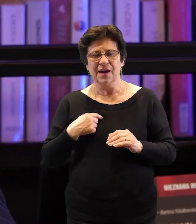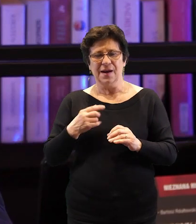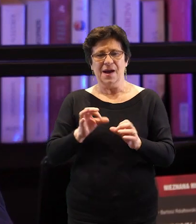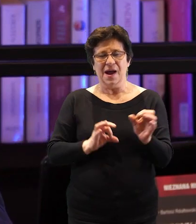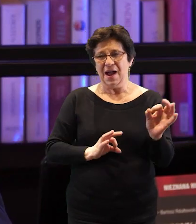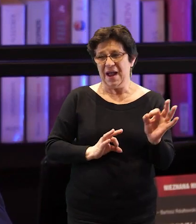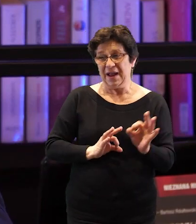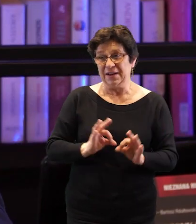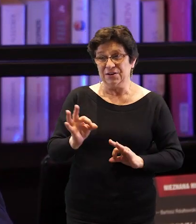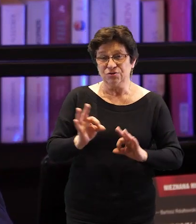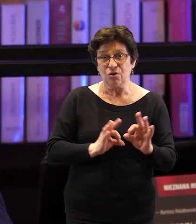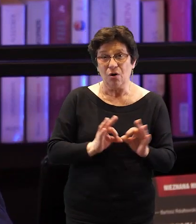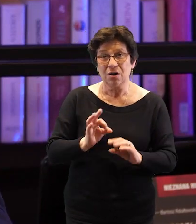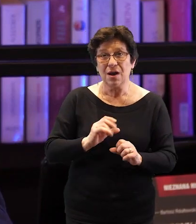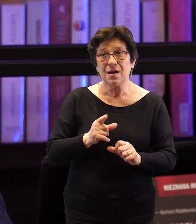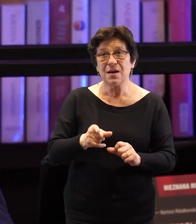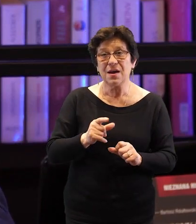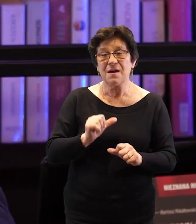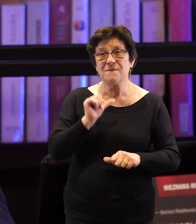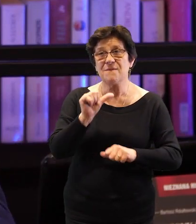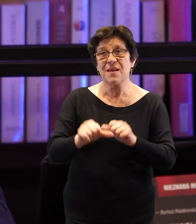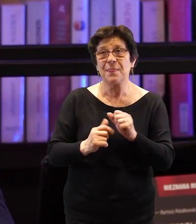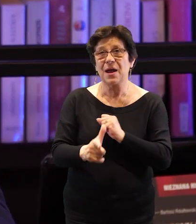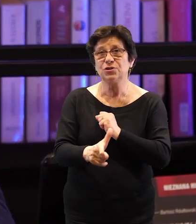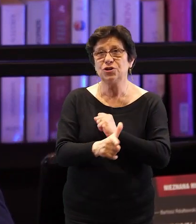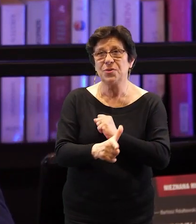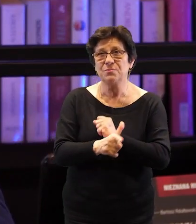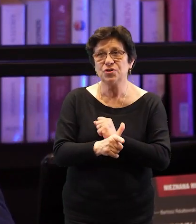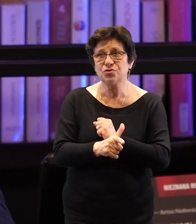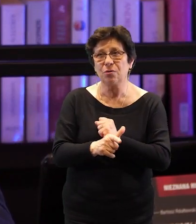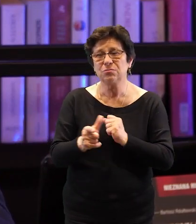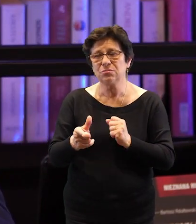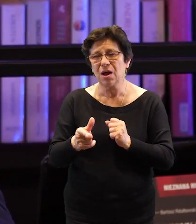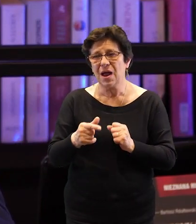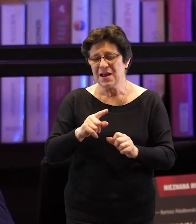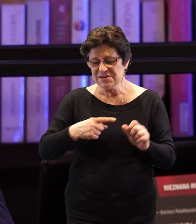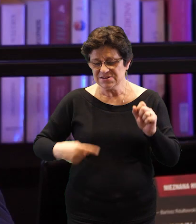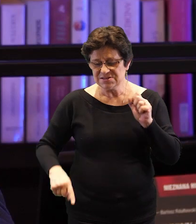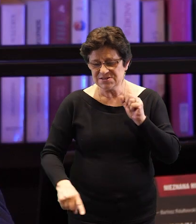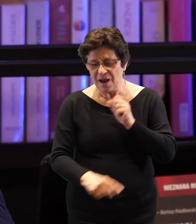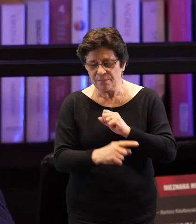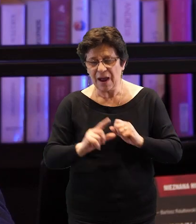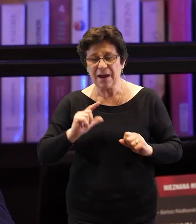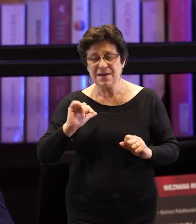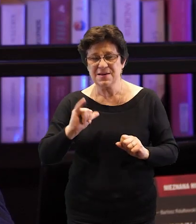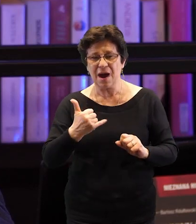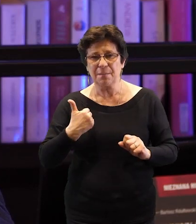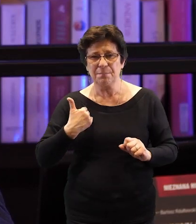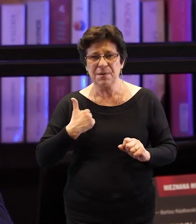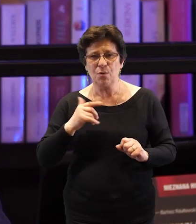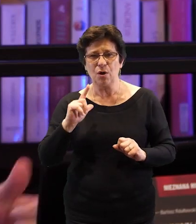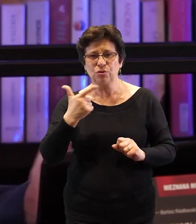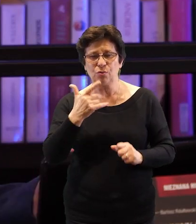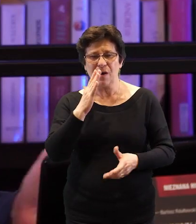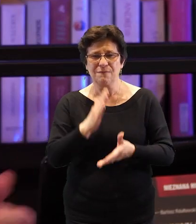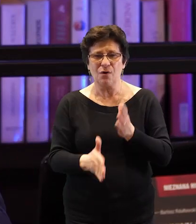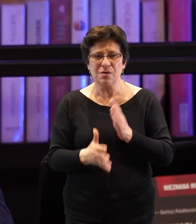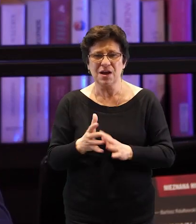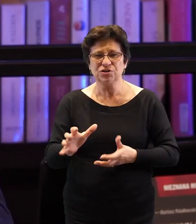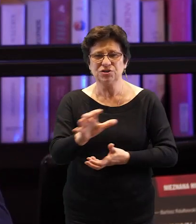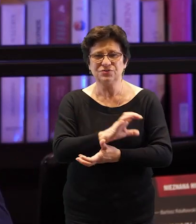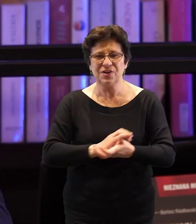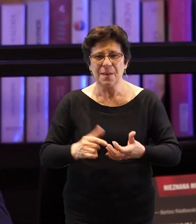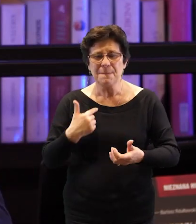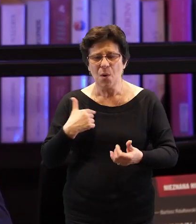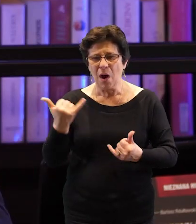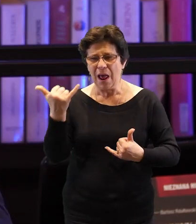historii, które pojawiły się jeszcze w latach 70., że w trakcie II wojny światowej pod Zamkiem Książ były tajne niemieckie laboratoria, między innymi